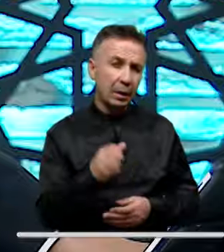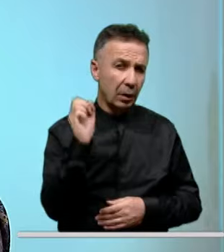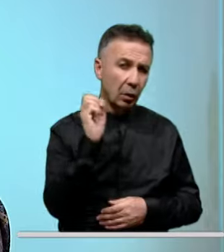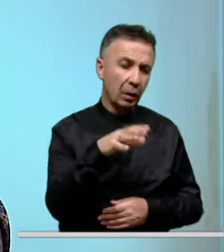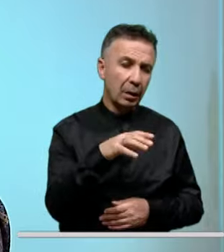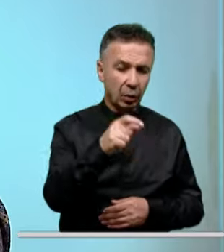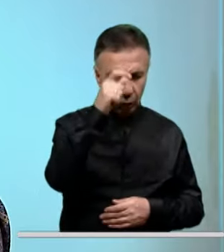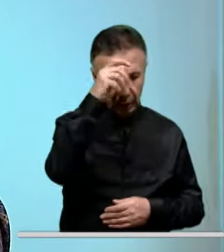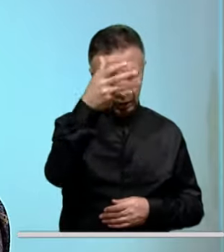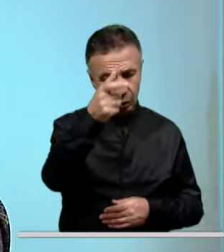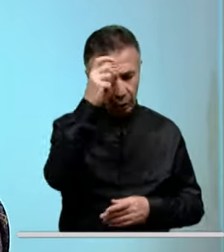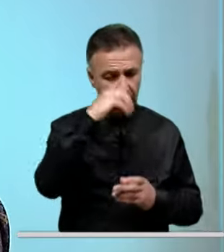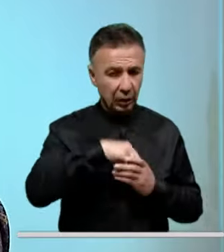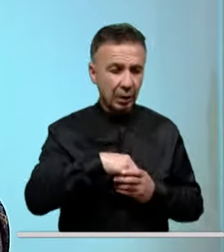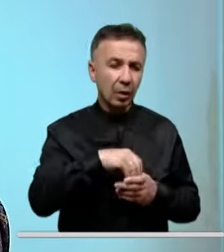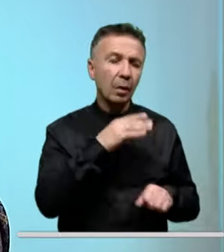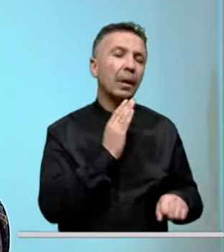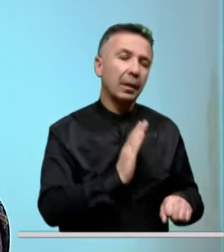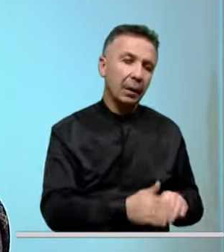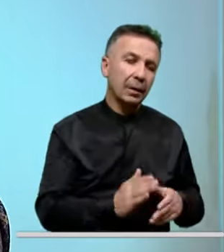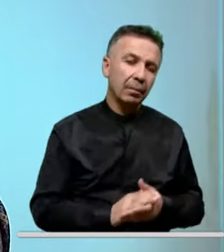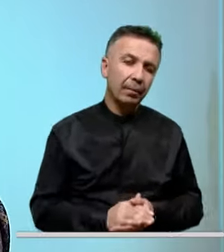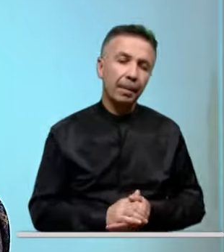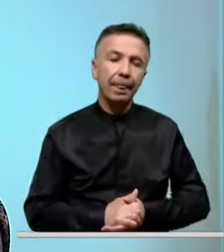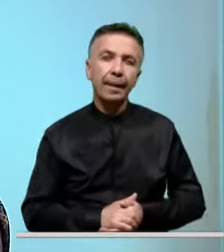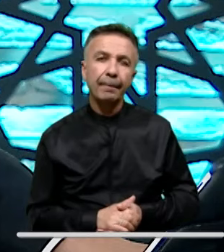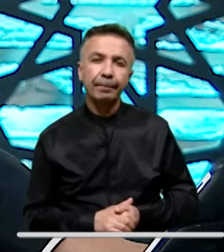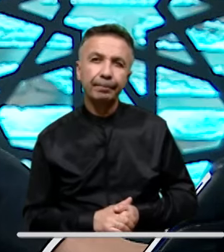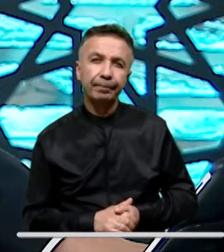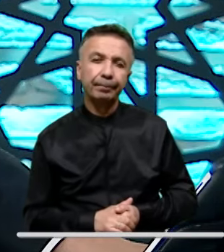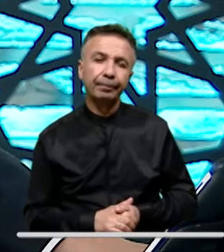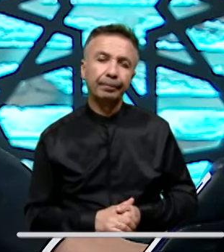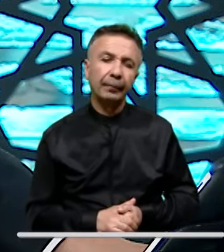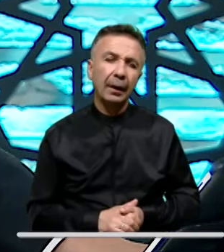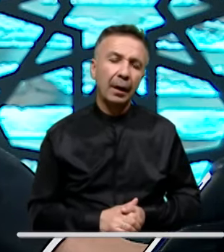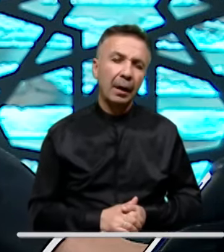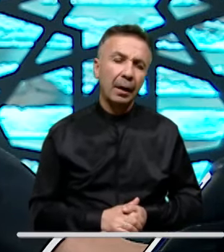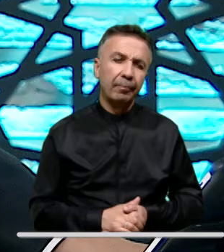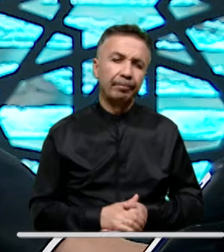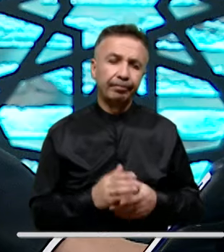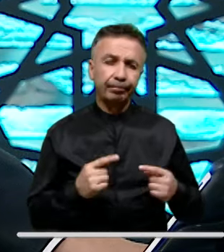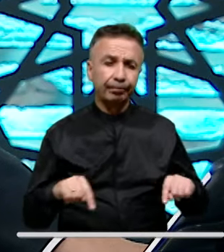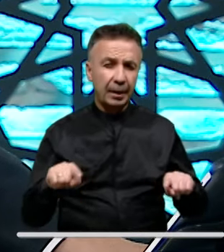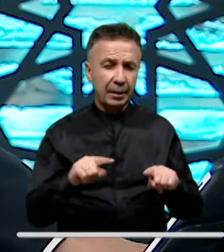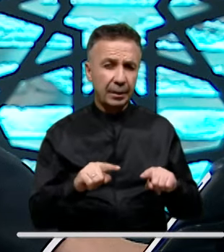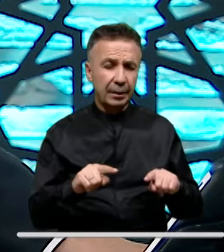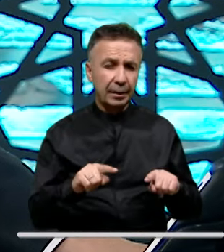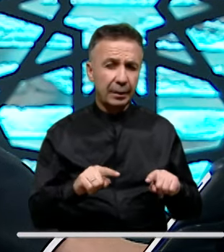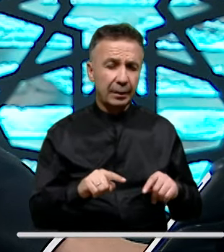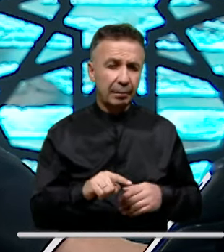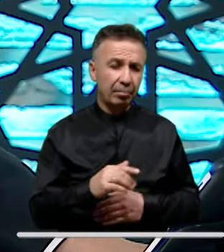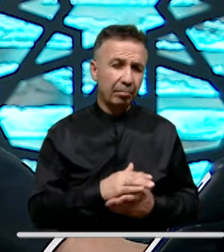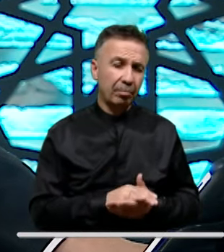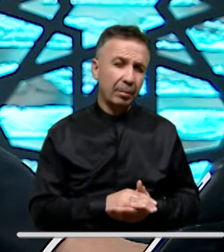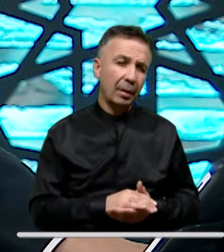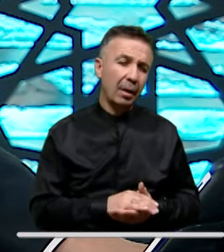içinde veya yurt dışında kestirdik. Buraya kadar her şey normal. Diğer soru şu. Ya biz Ahmet, Mehmet, işte Ayşe Hanım Hüseyin Bey,